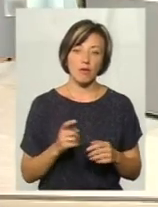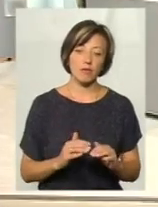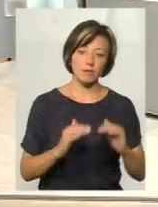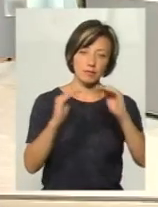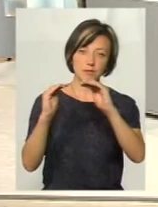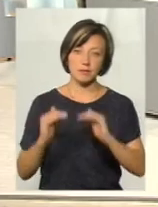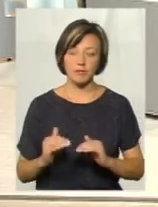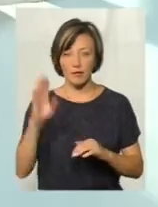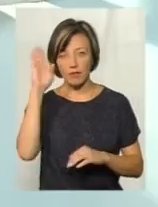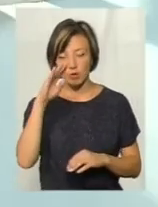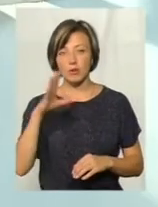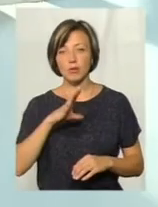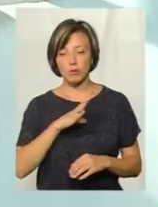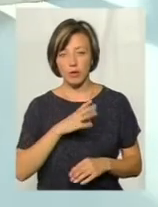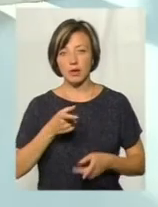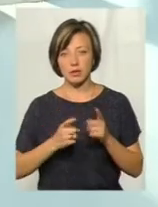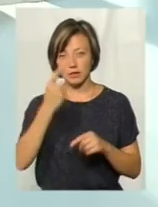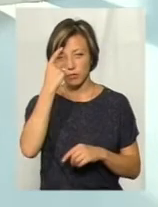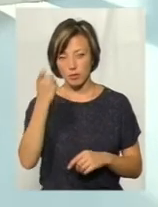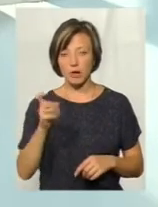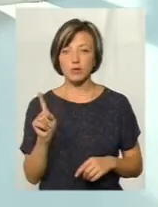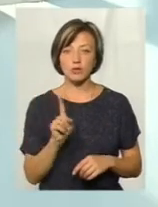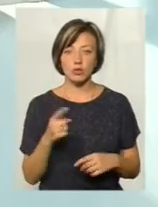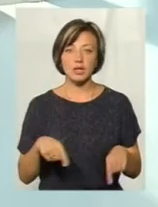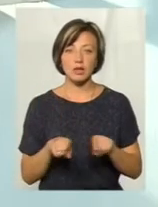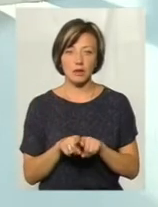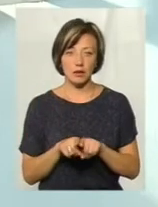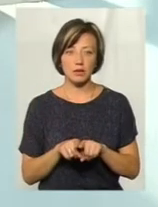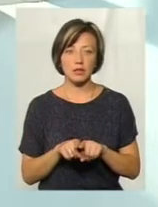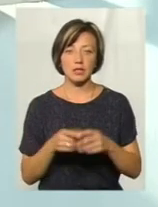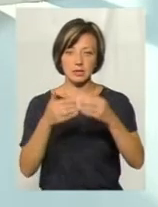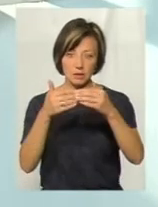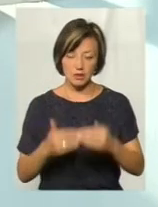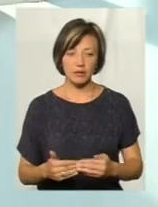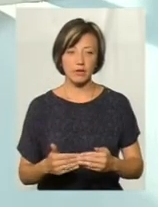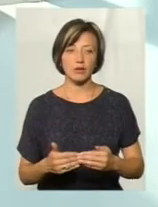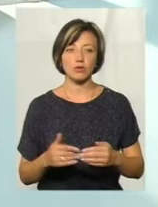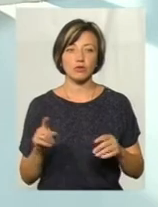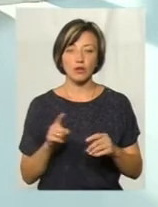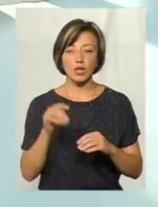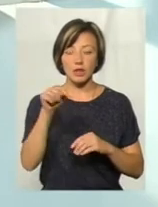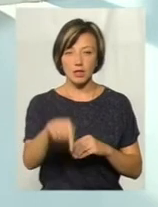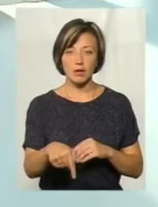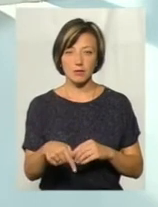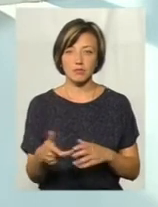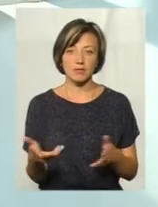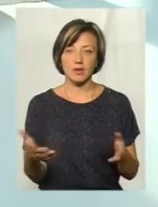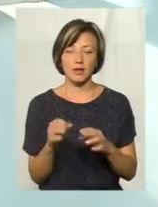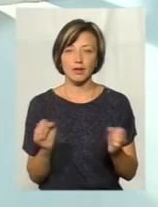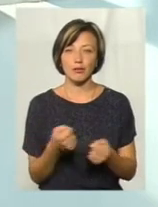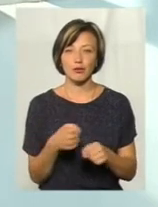Дійсно, вже відома була інформація про те, що часом таким чином закриваються шлюзи, що нижче по течії гуси ходять пішки по